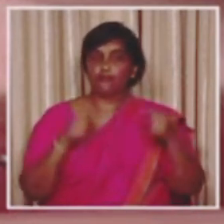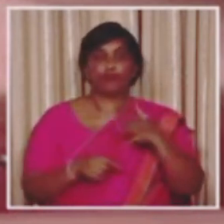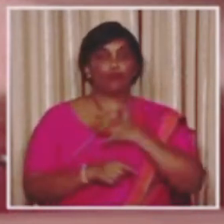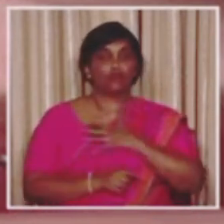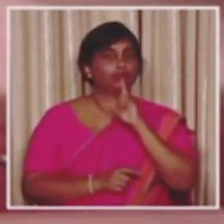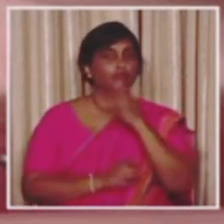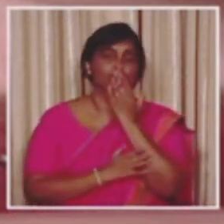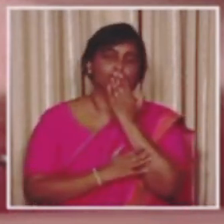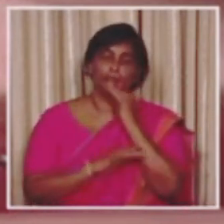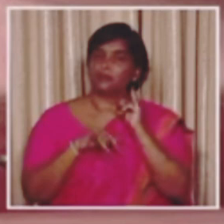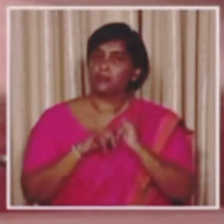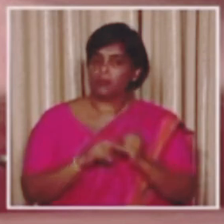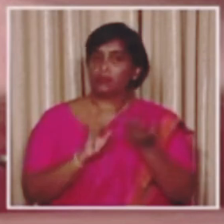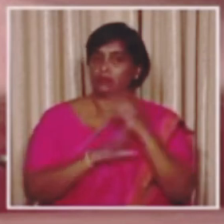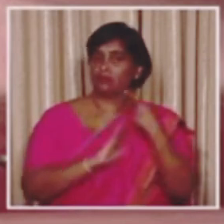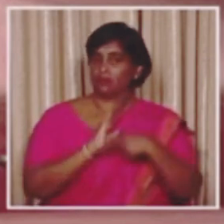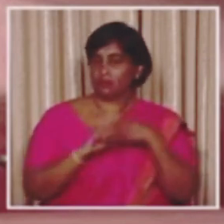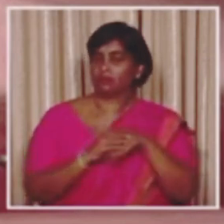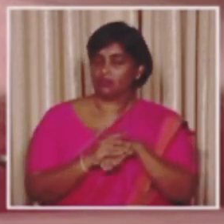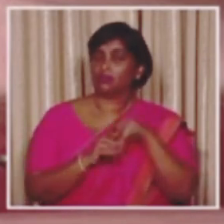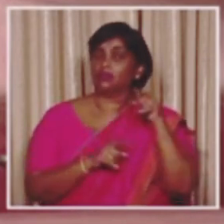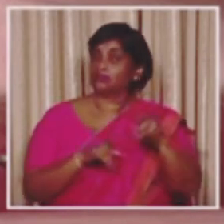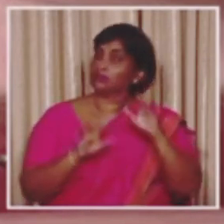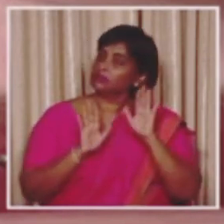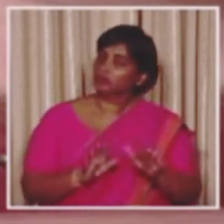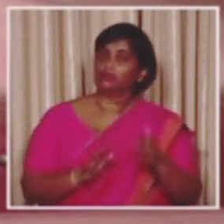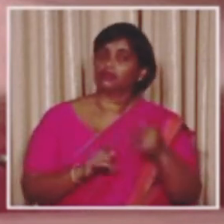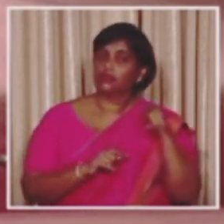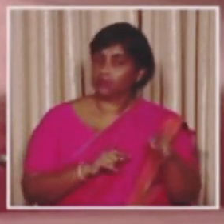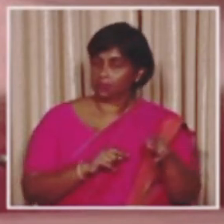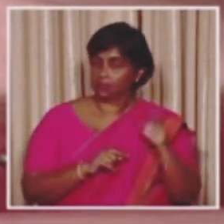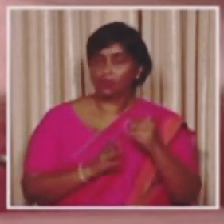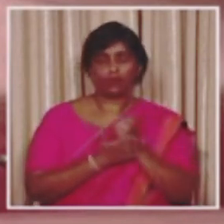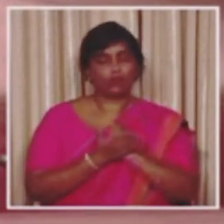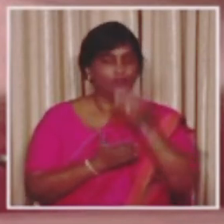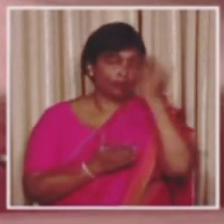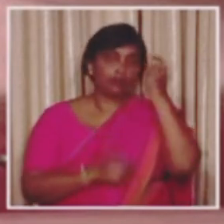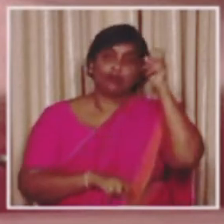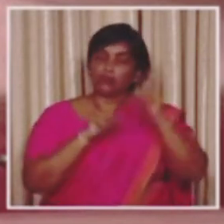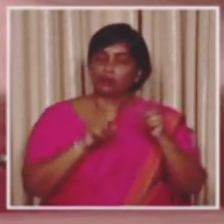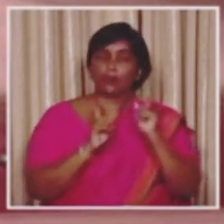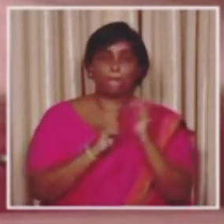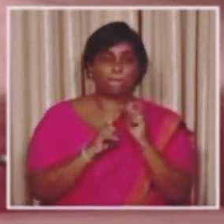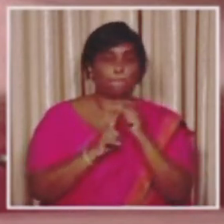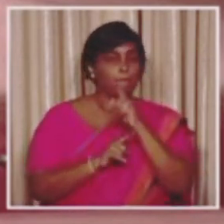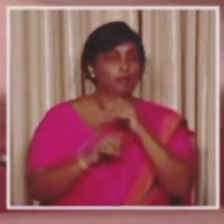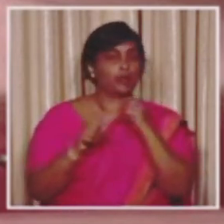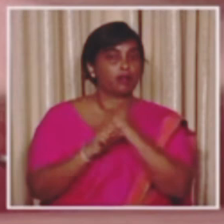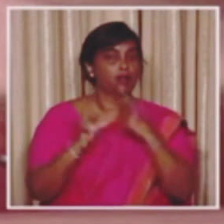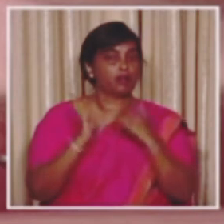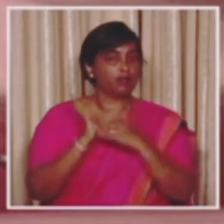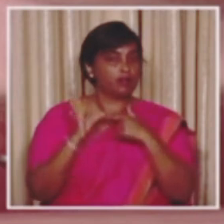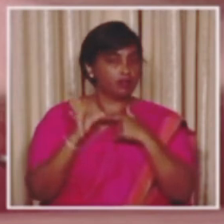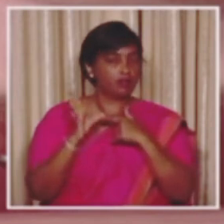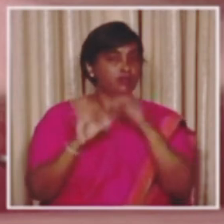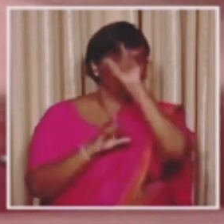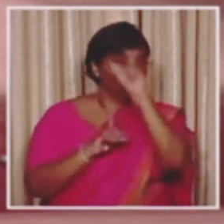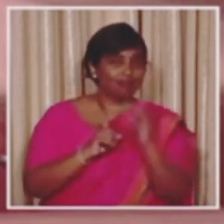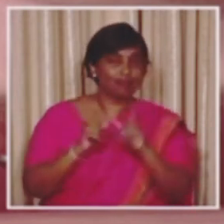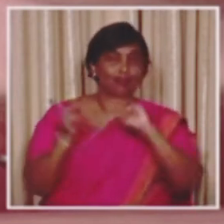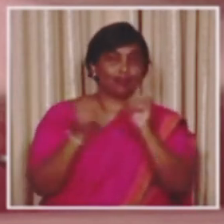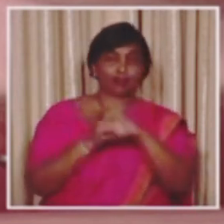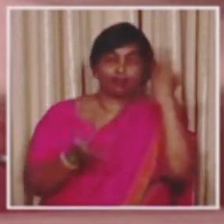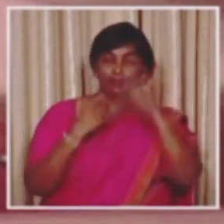நடந்தேறியதுதான். ஆனால் இன்று இங்கே ஒட்டுமொத்த தமிழ் மக்கள், அங்கே பாலஸ்தீனத்திலே காசாவிலே கொல்லப்படுகின்ற முஸ்லிம் மக்களுக்காக குரல்